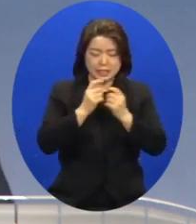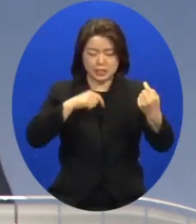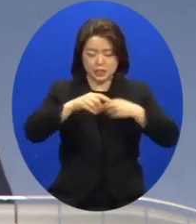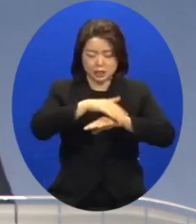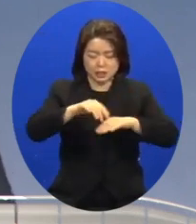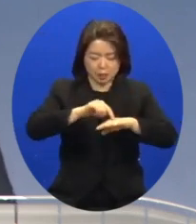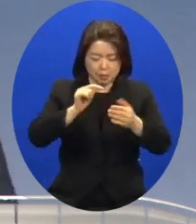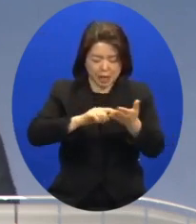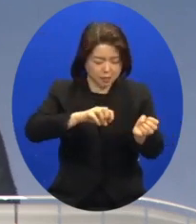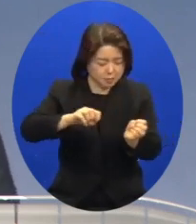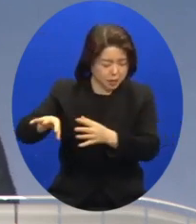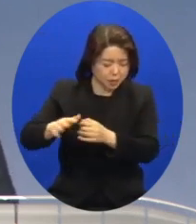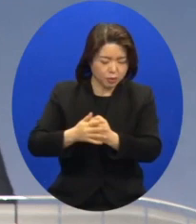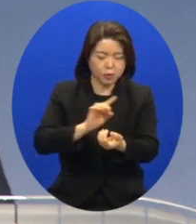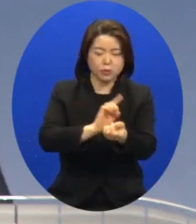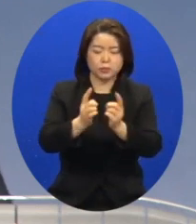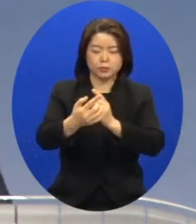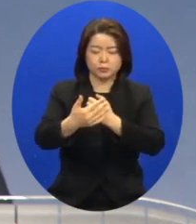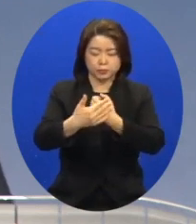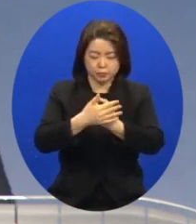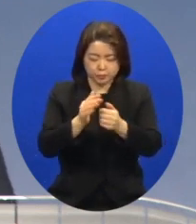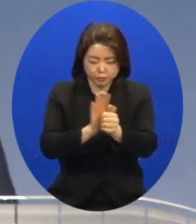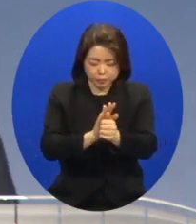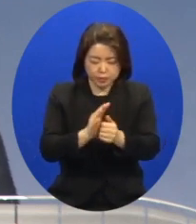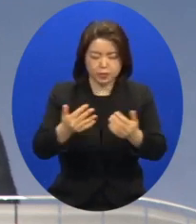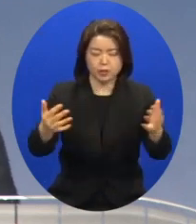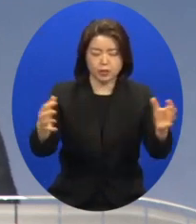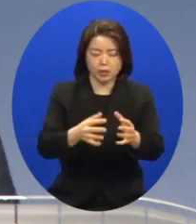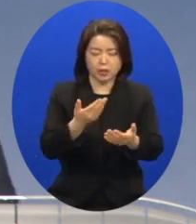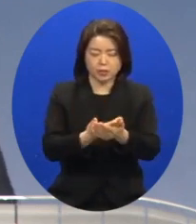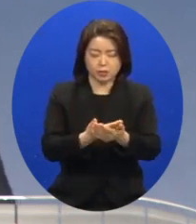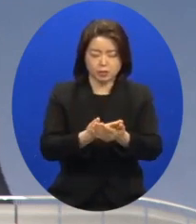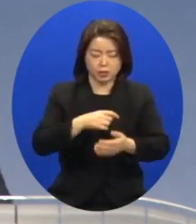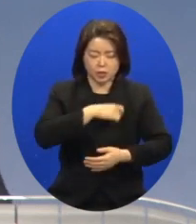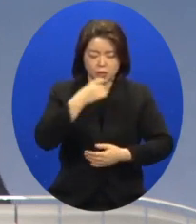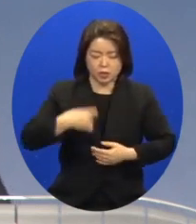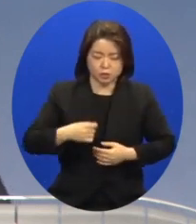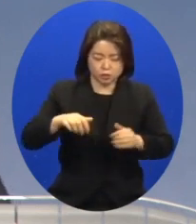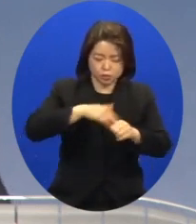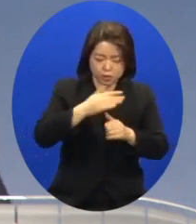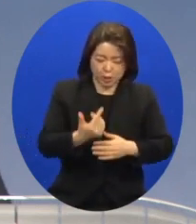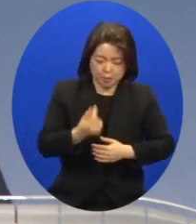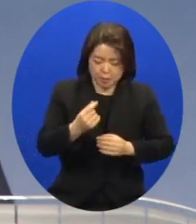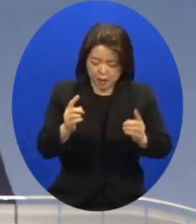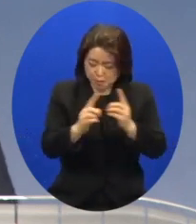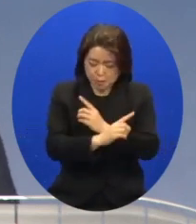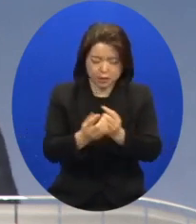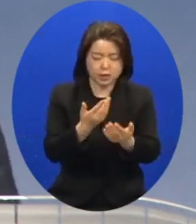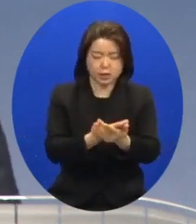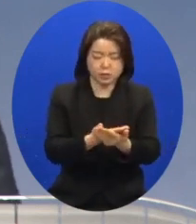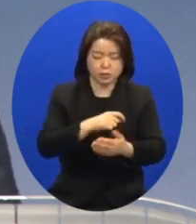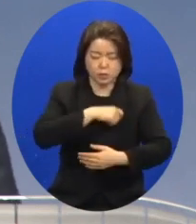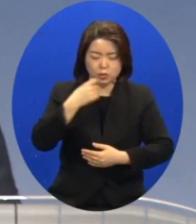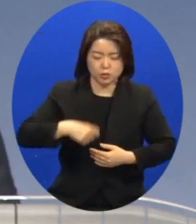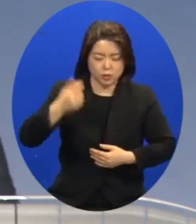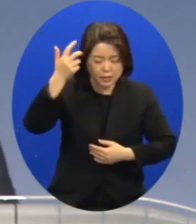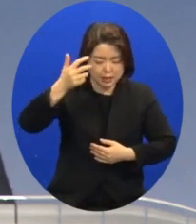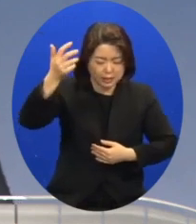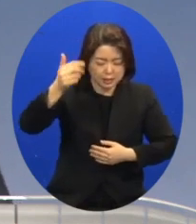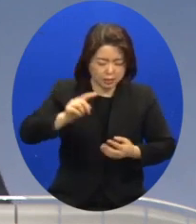버리고 서로 협력하게 하소서. 특히 중국 상황 빨리 호전되게 해 주시고, 중국이